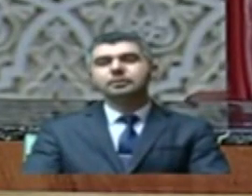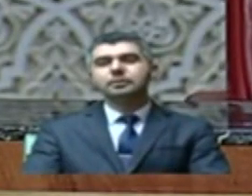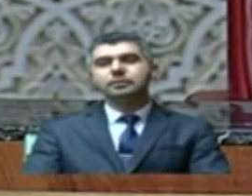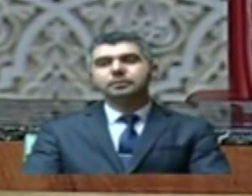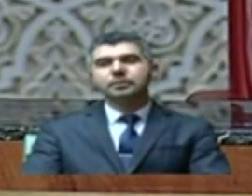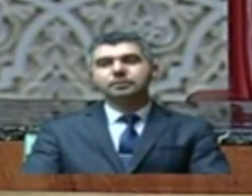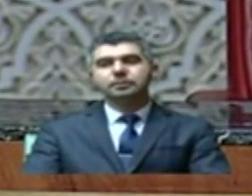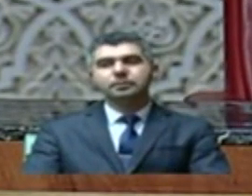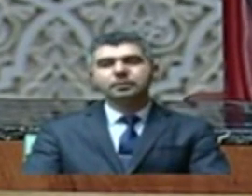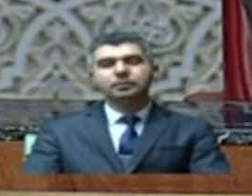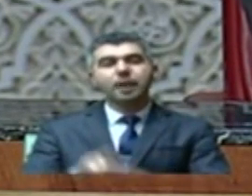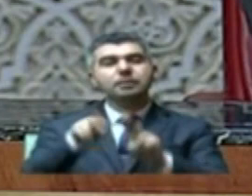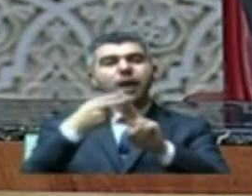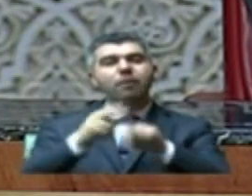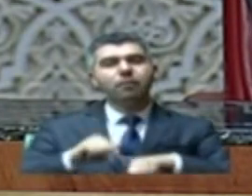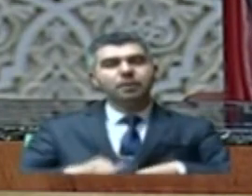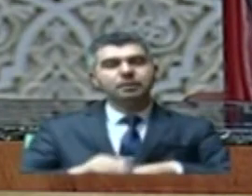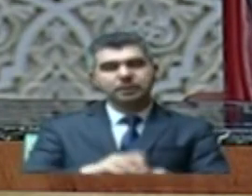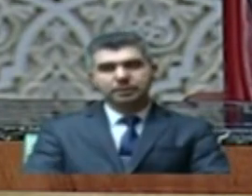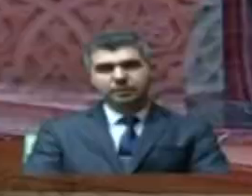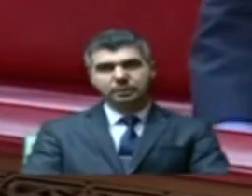السيد كاتب الدوله للاجابه على السؤال.